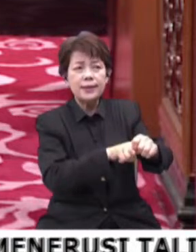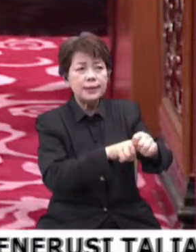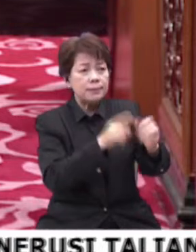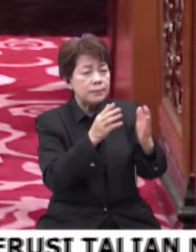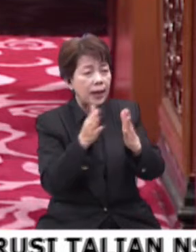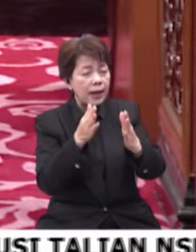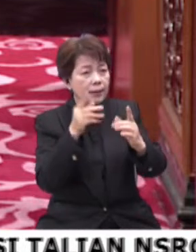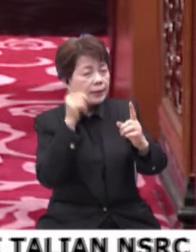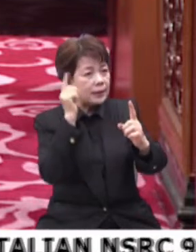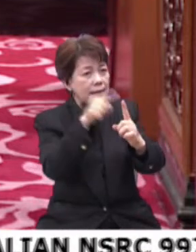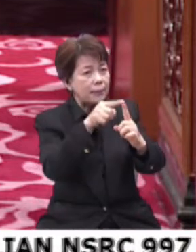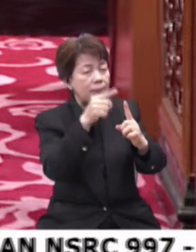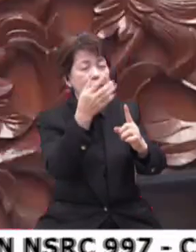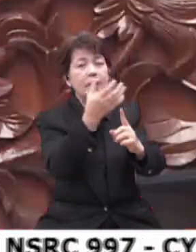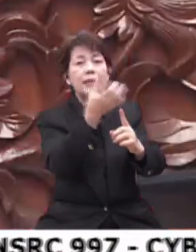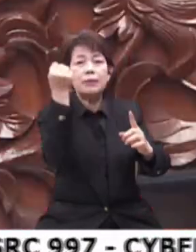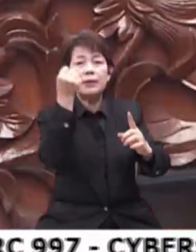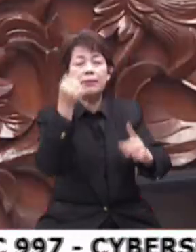masih